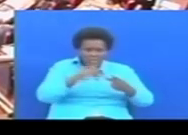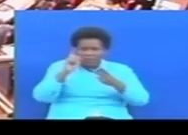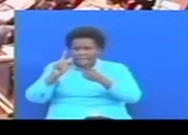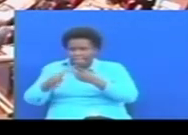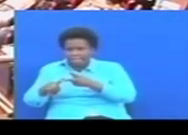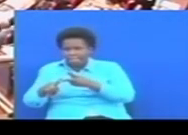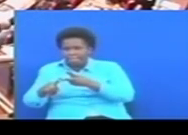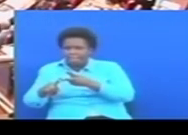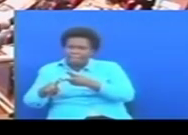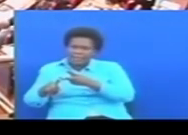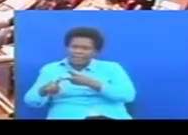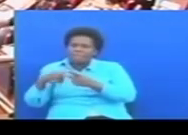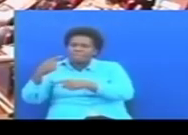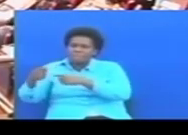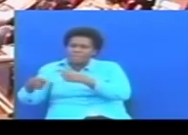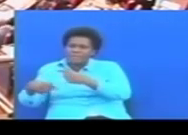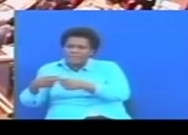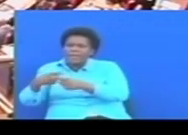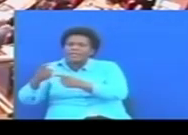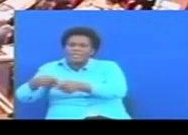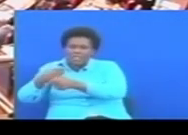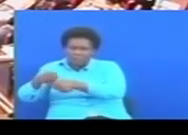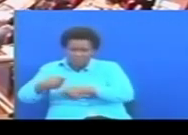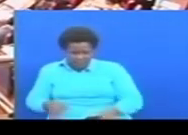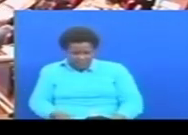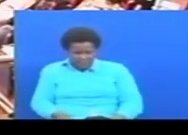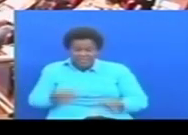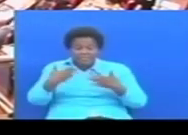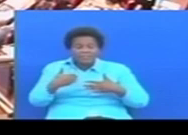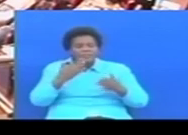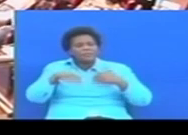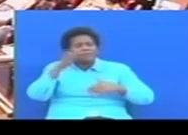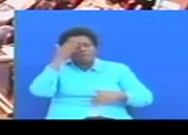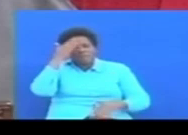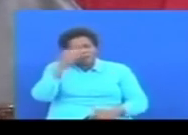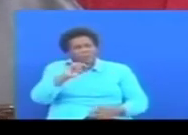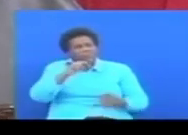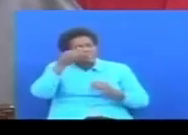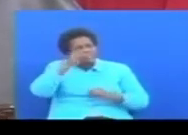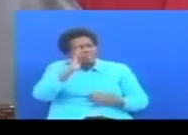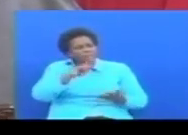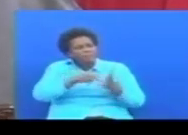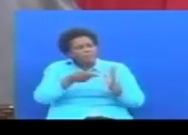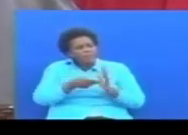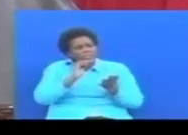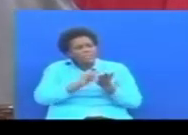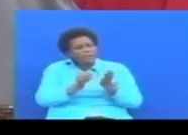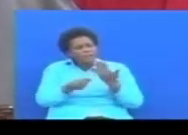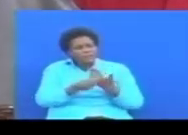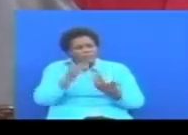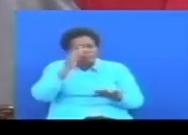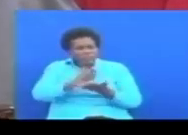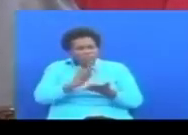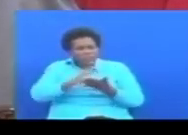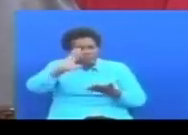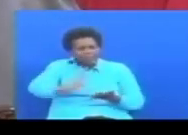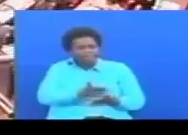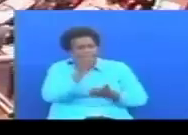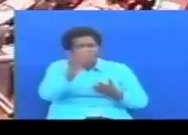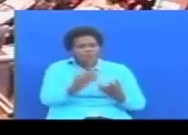wa kuwa na miradi maalum ya kuondoa masikini kwa watu wa Kagera? Haya, swali hili lina moja kwa moja